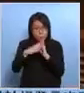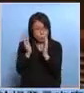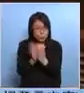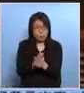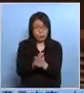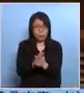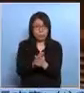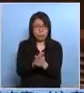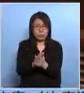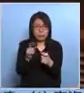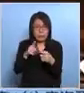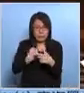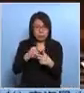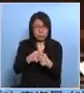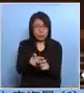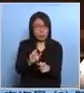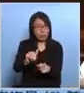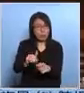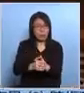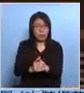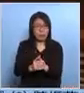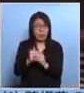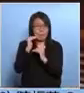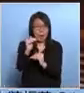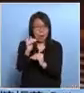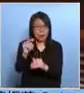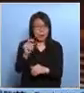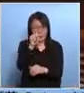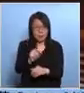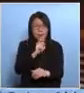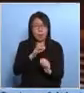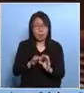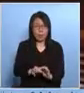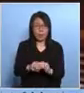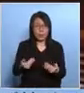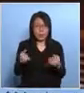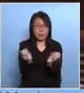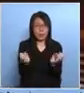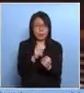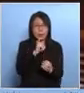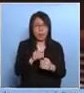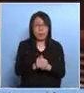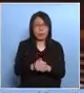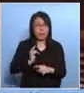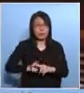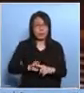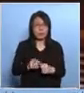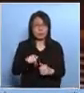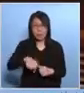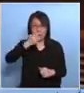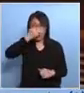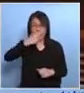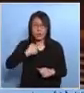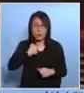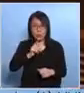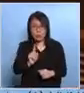呢？當然那個上限的問題，其實我們今天都是有討論，到底香港要